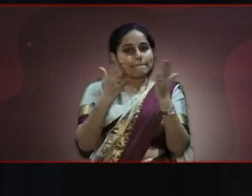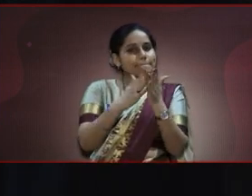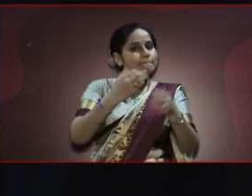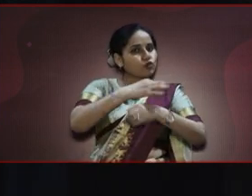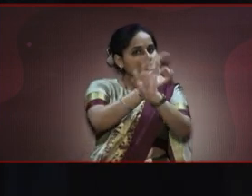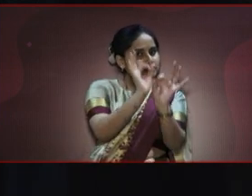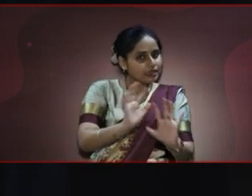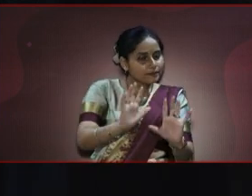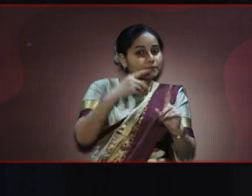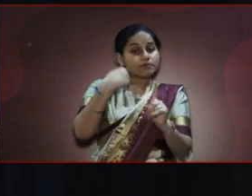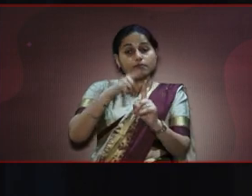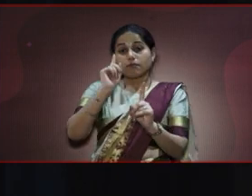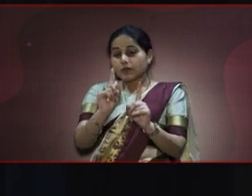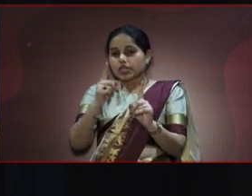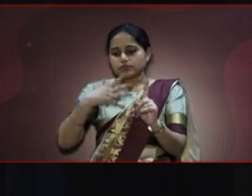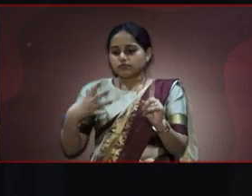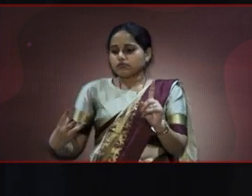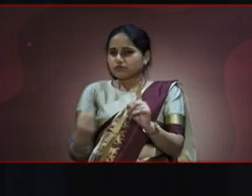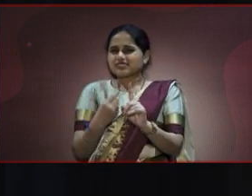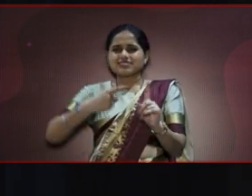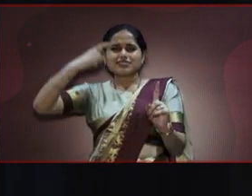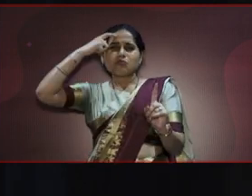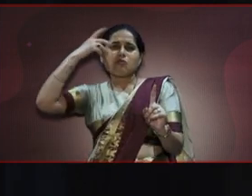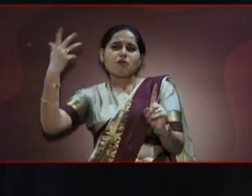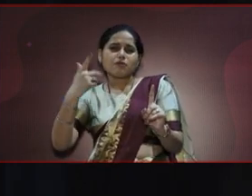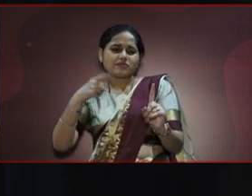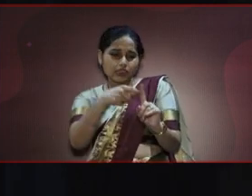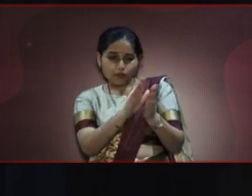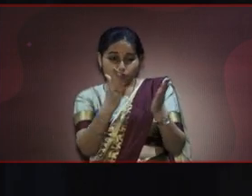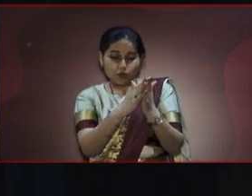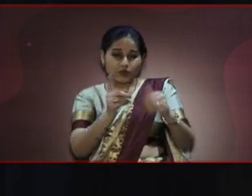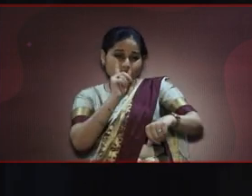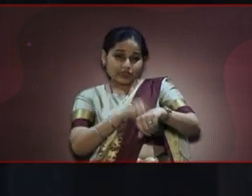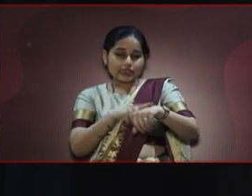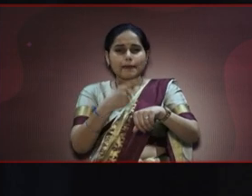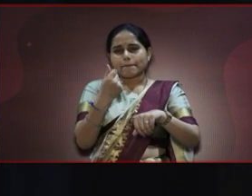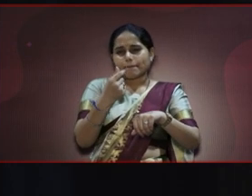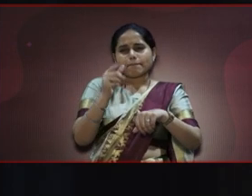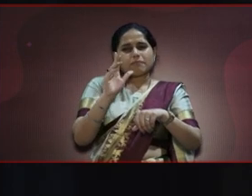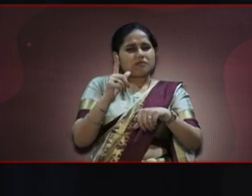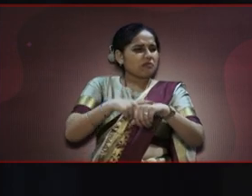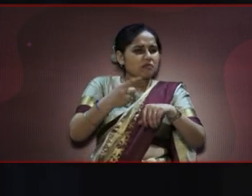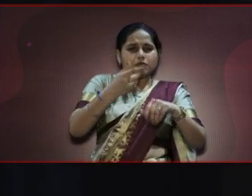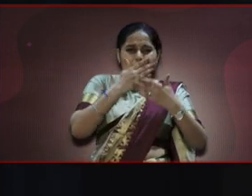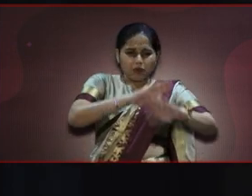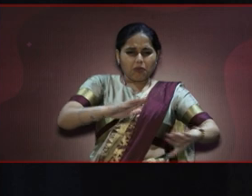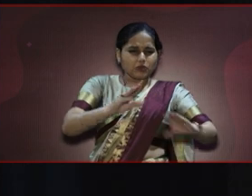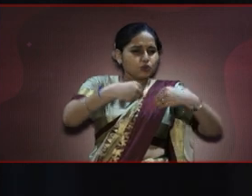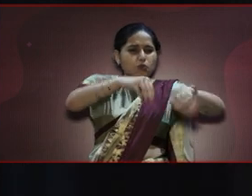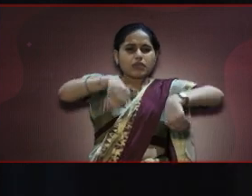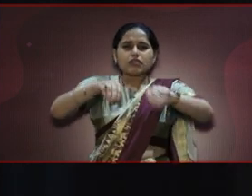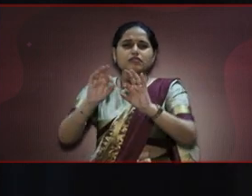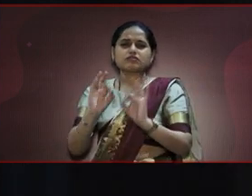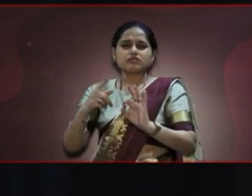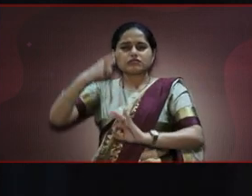हैं मगर हमारे बीच में समस्या ये आती है कि वो पुस्तकें समय पर अच्छे दाम पे बच्चों तक नहीं पहुंचती हैं, इसके लिए बड़ी